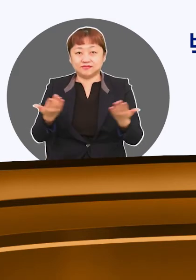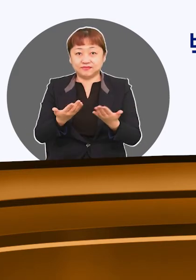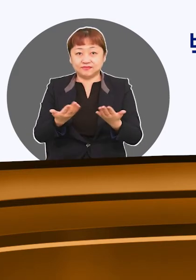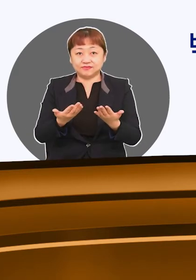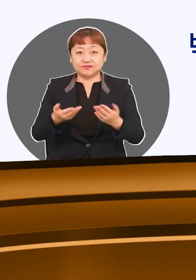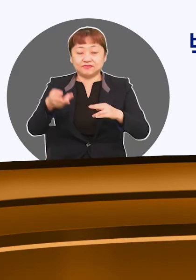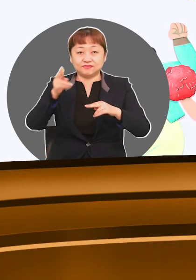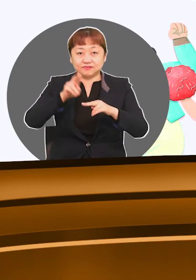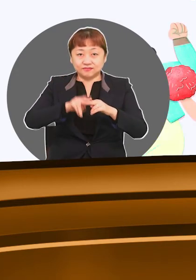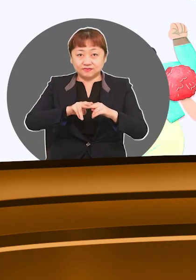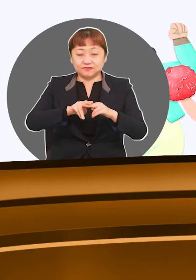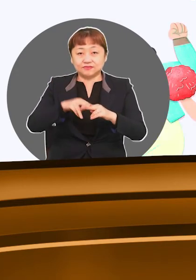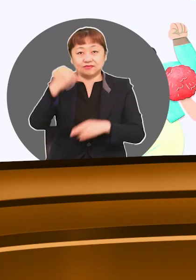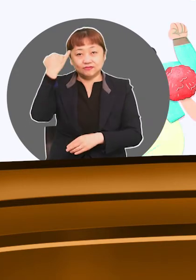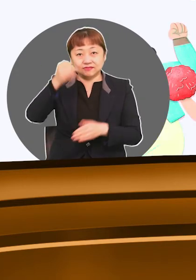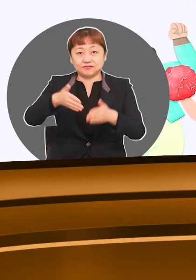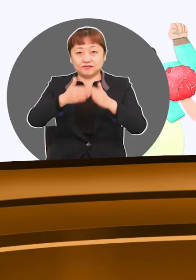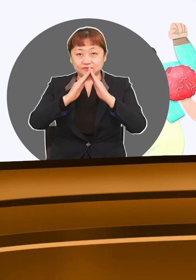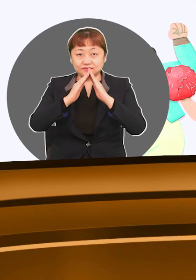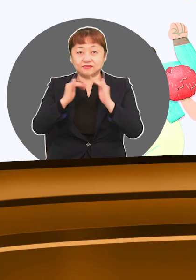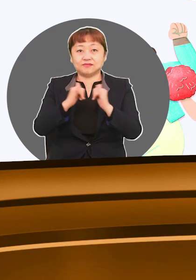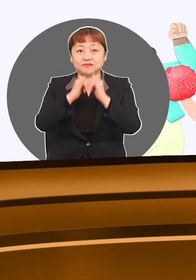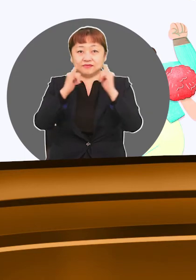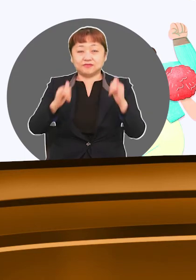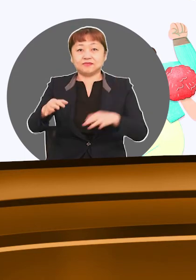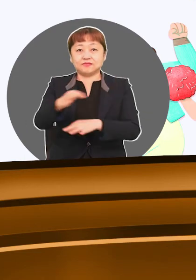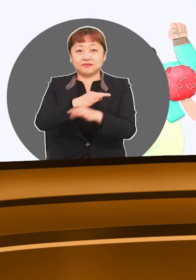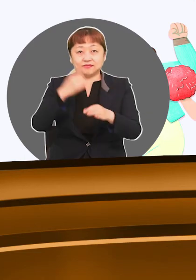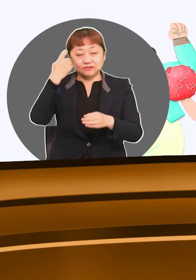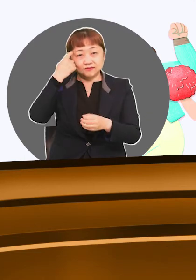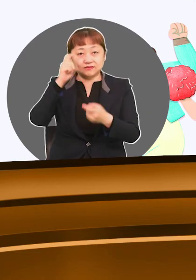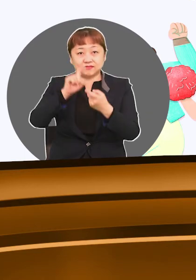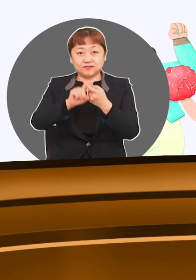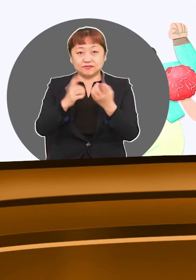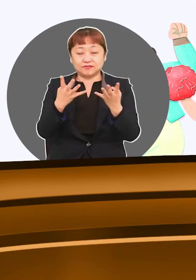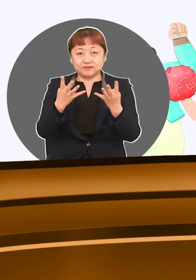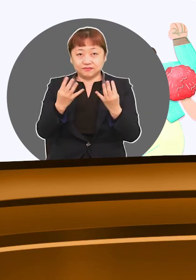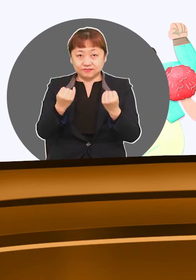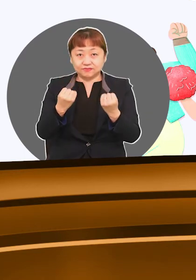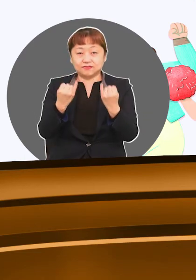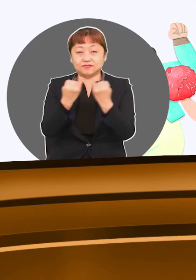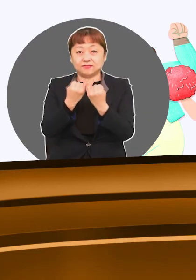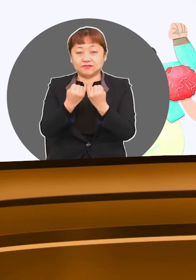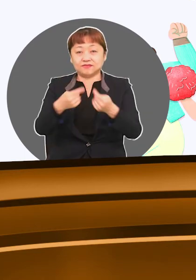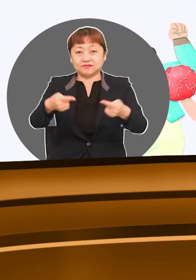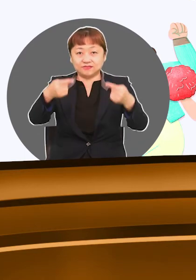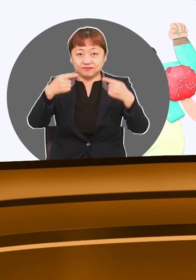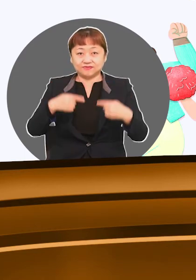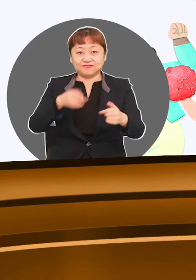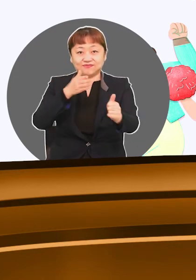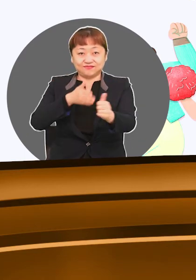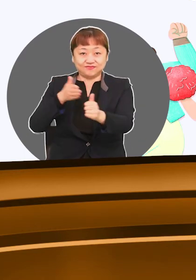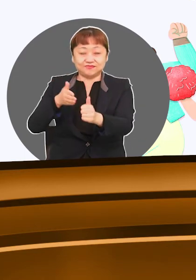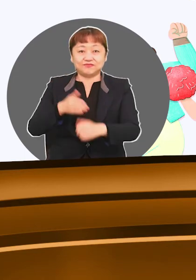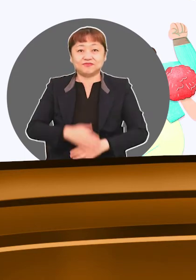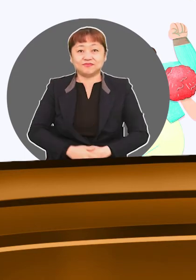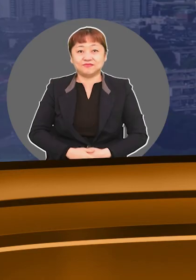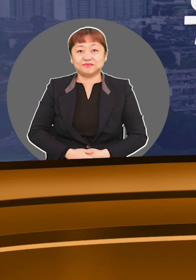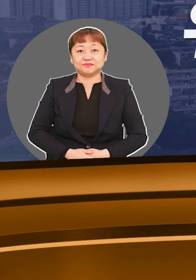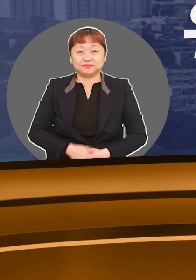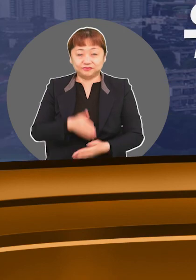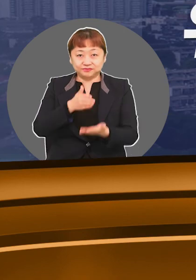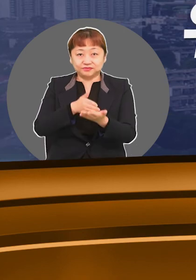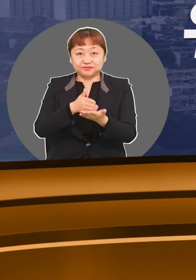참고해 주시고요 일자리와 창업 그리고 사회적 경제에 관심이 있는 많은 여성들의 참여를 기다립니다